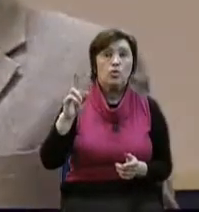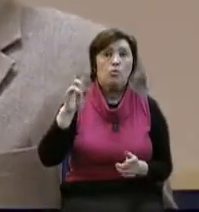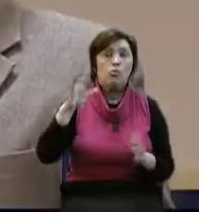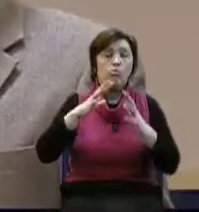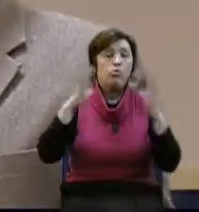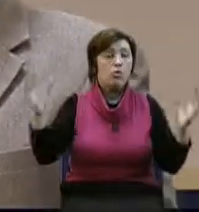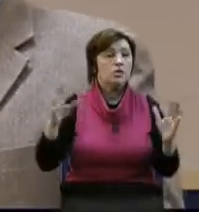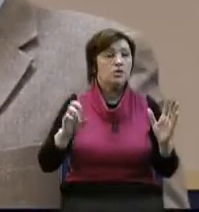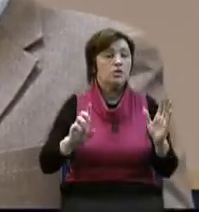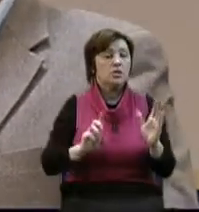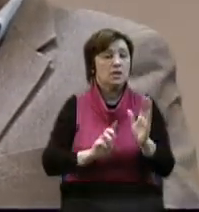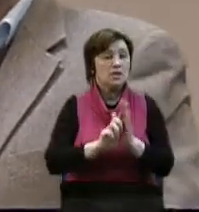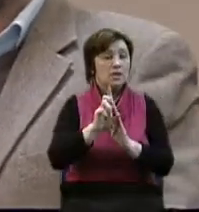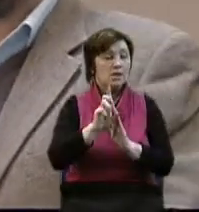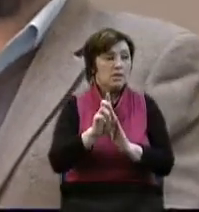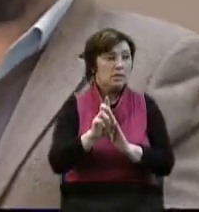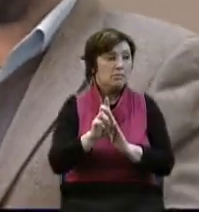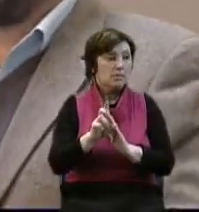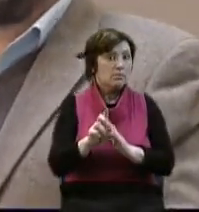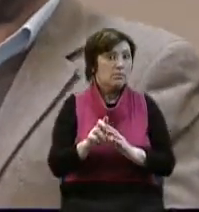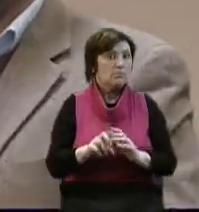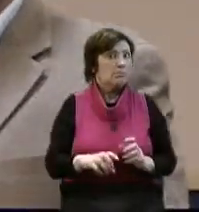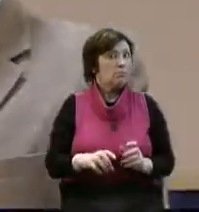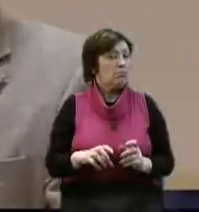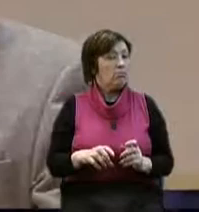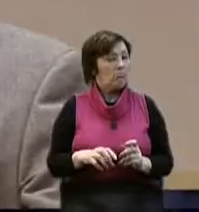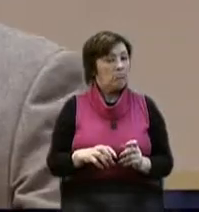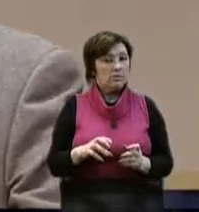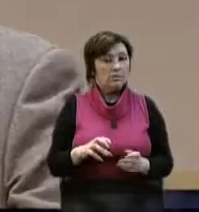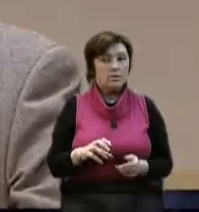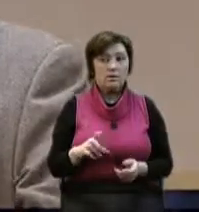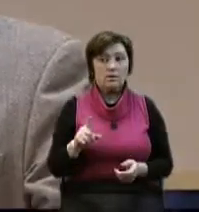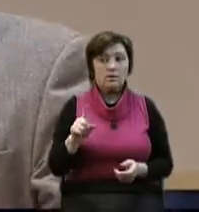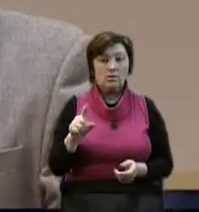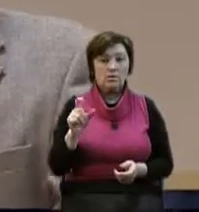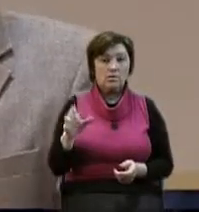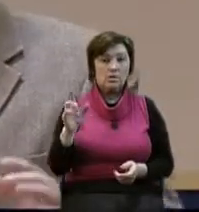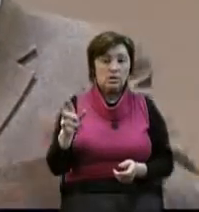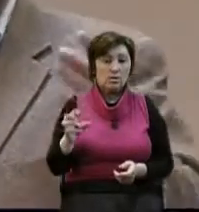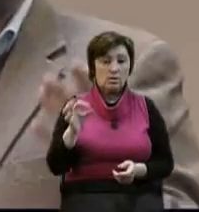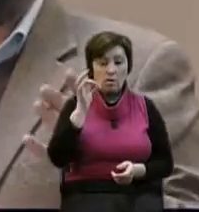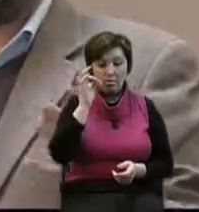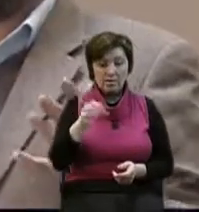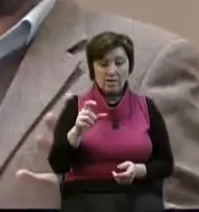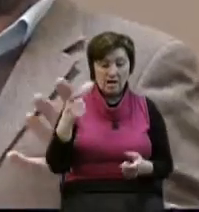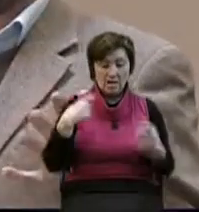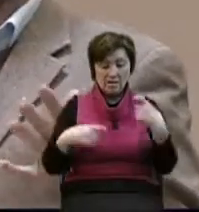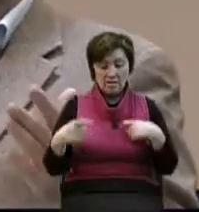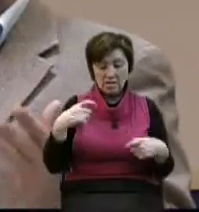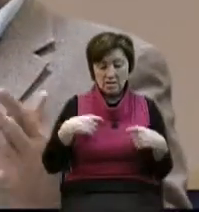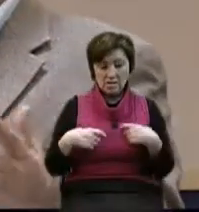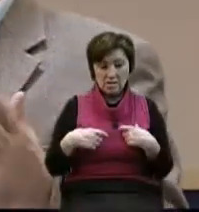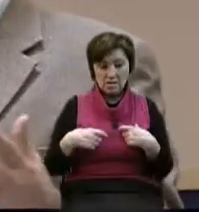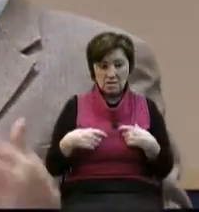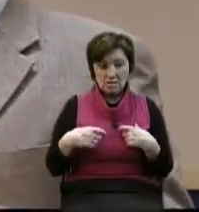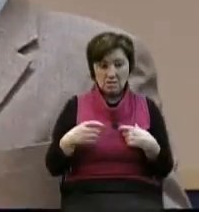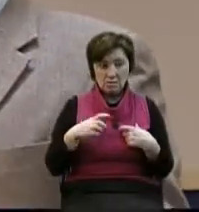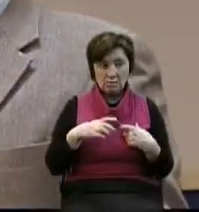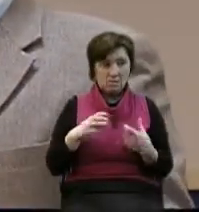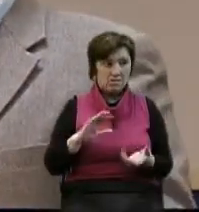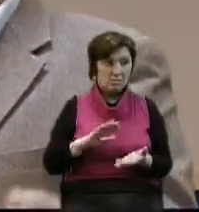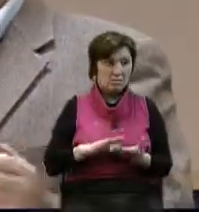в шок. И в какой-то степени эти люди, которые обвиняли Иисуса, фарисеи, они были в состоянии такого